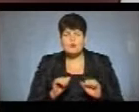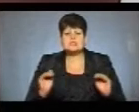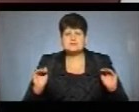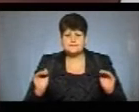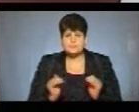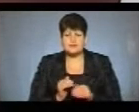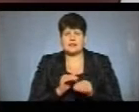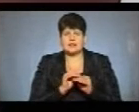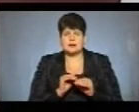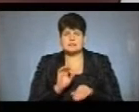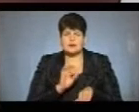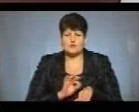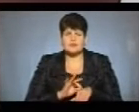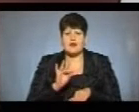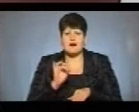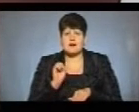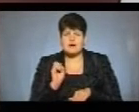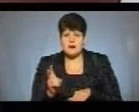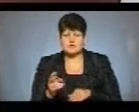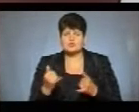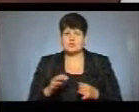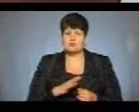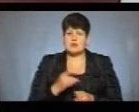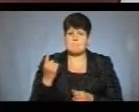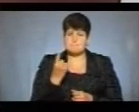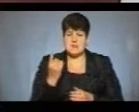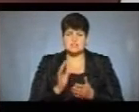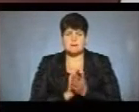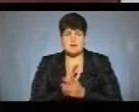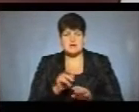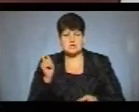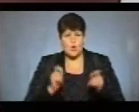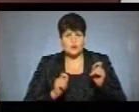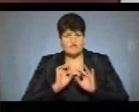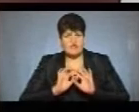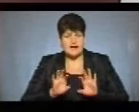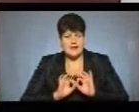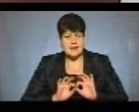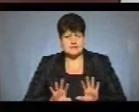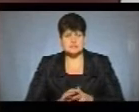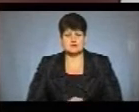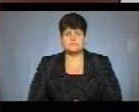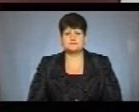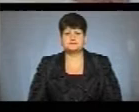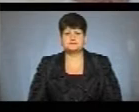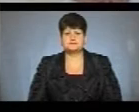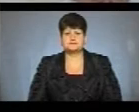рівень захворюваності на рак. Сьогодні відбулася перша прес-конференція його учасників. Більше про це далі у сюжеті.